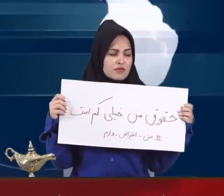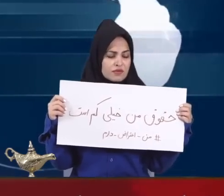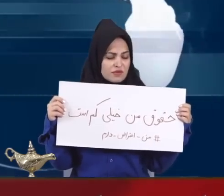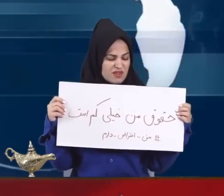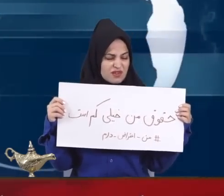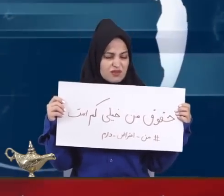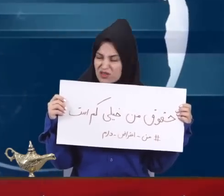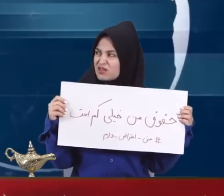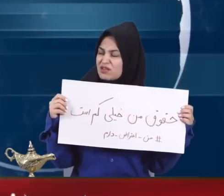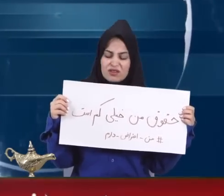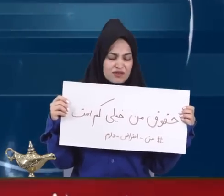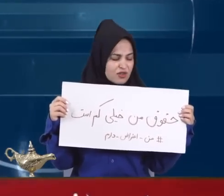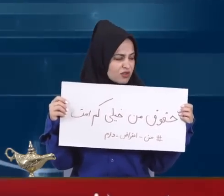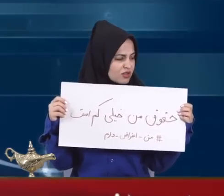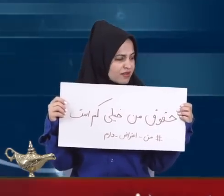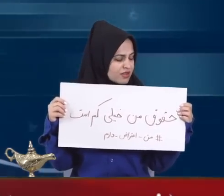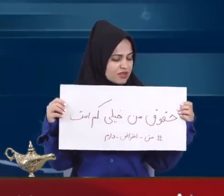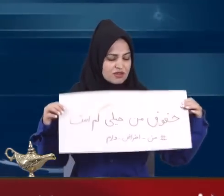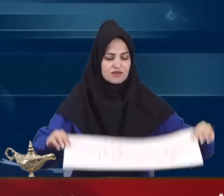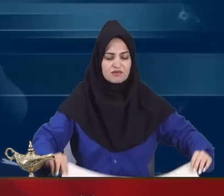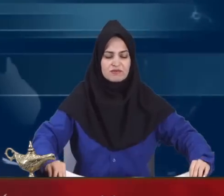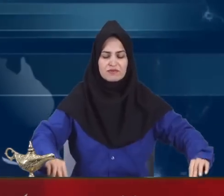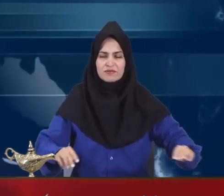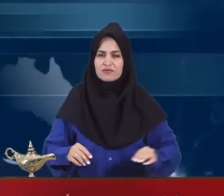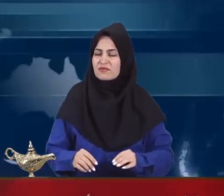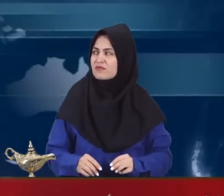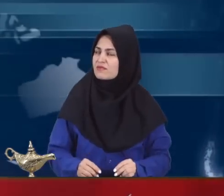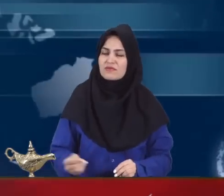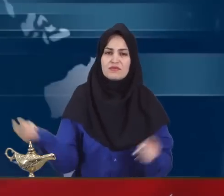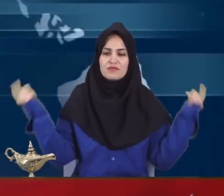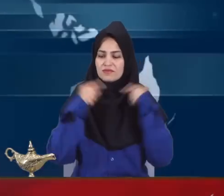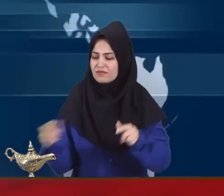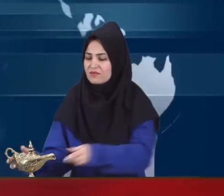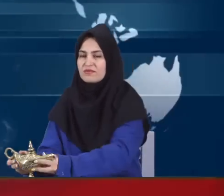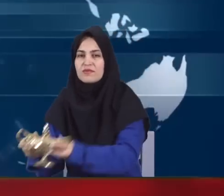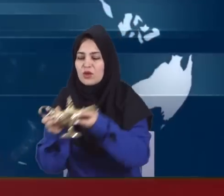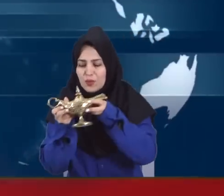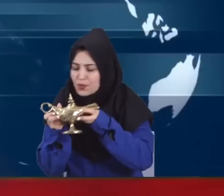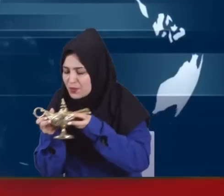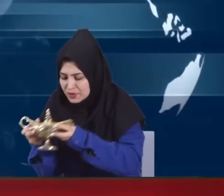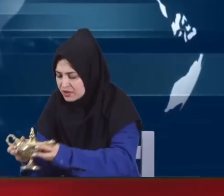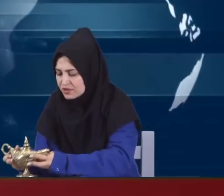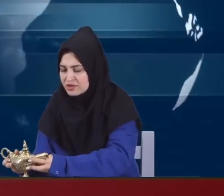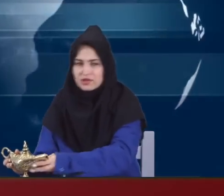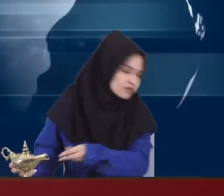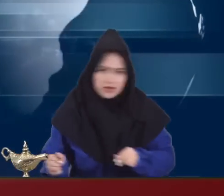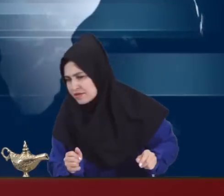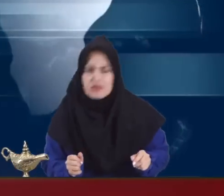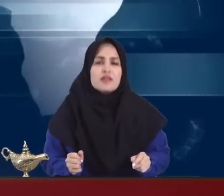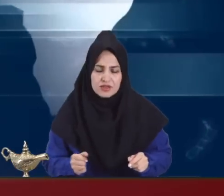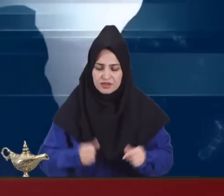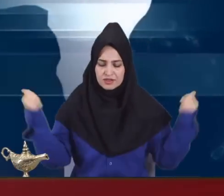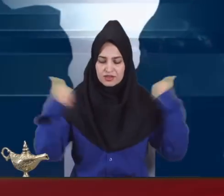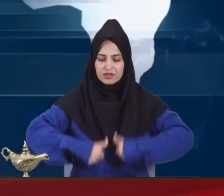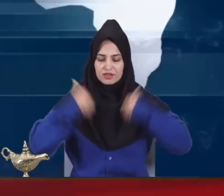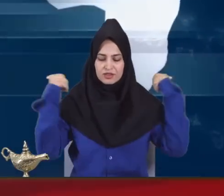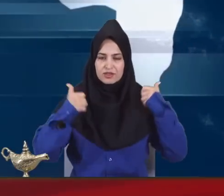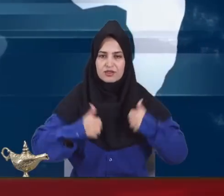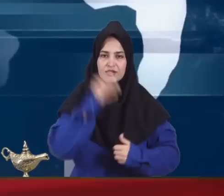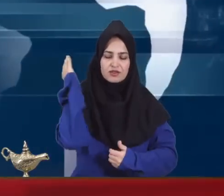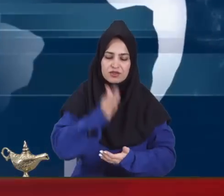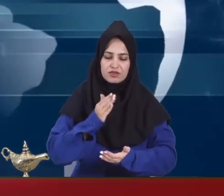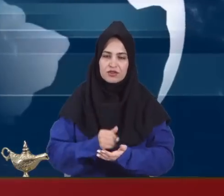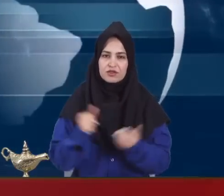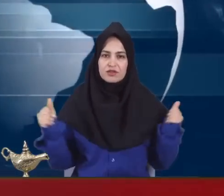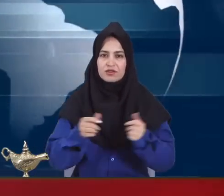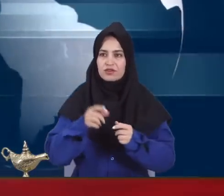نیز نتیجه حضور علی دایی و علی کریمی بوده که این عصبانیت لاجرم به تماشاچیان